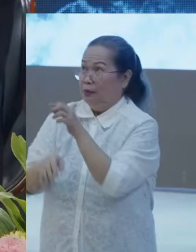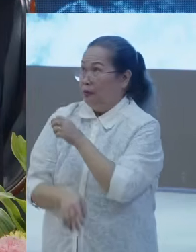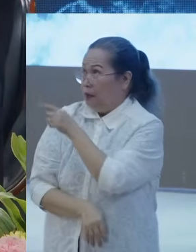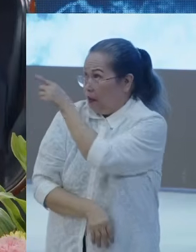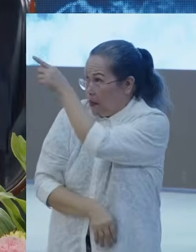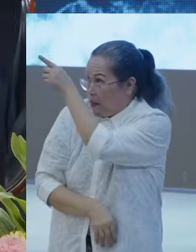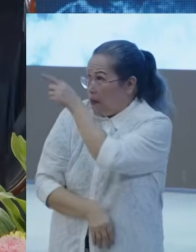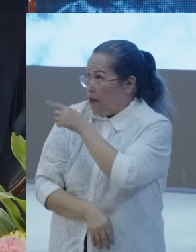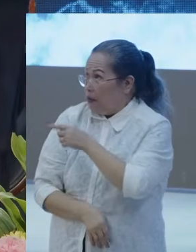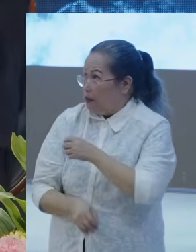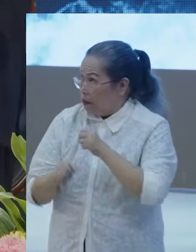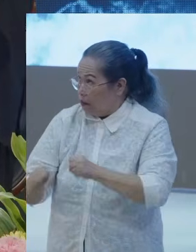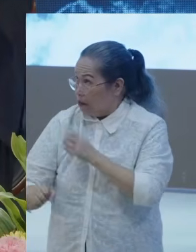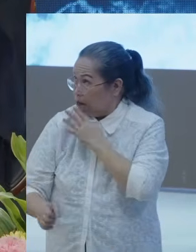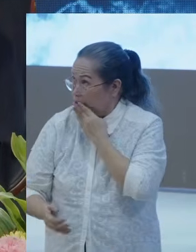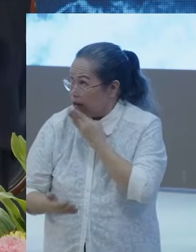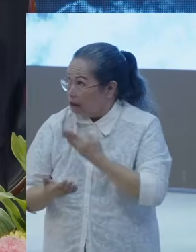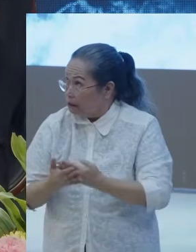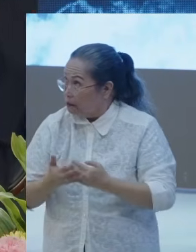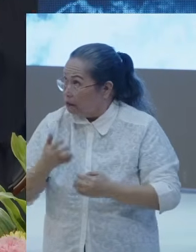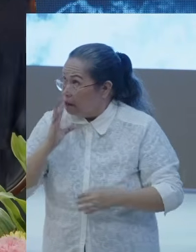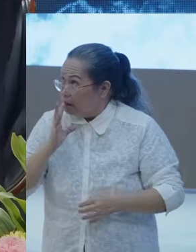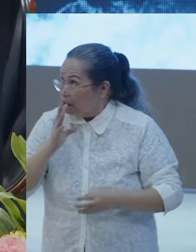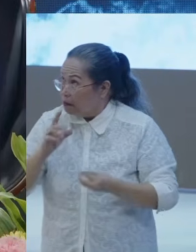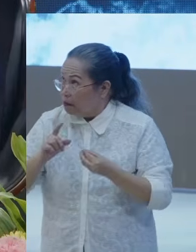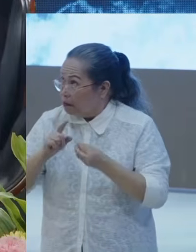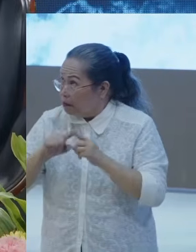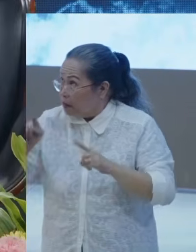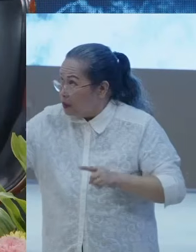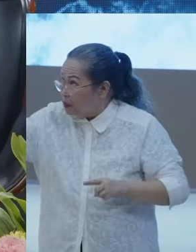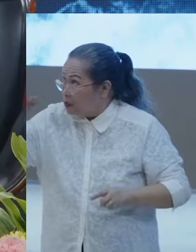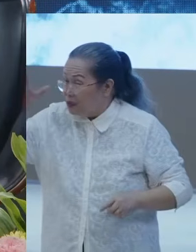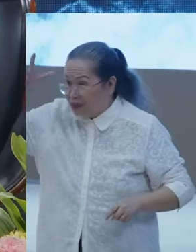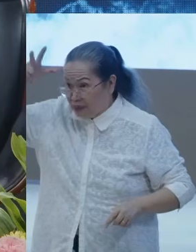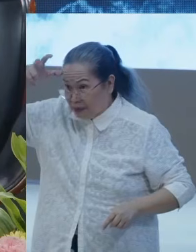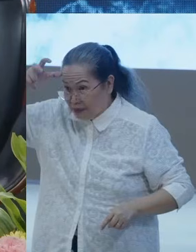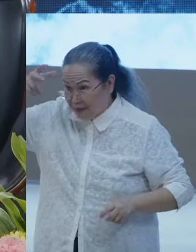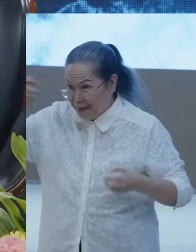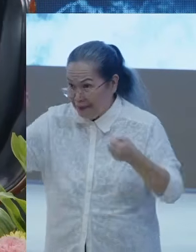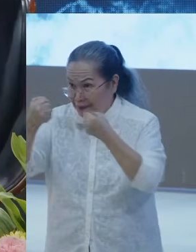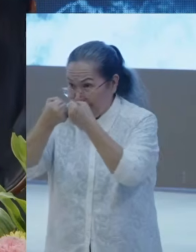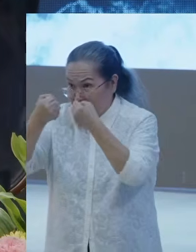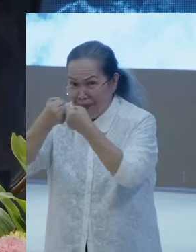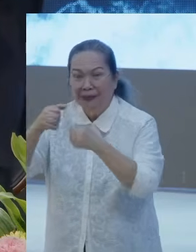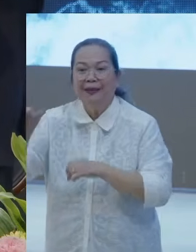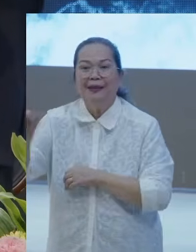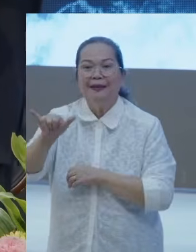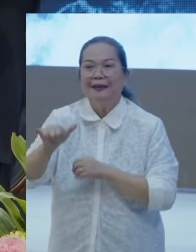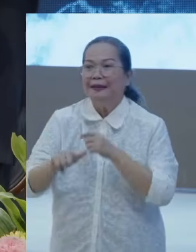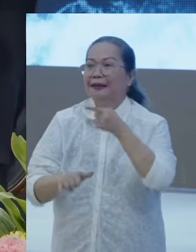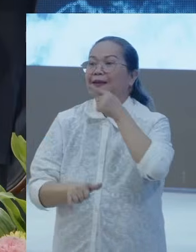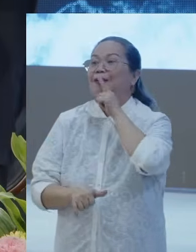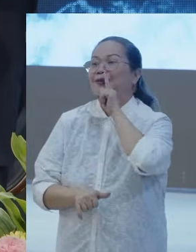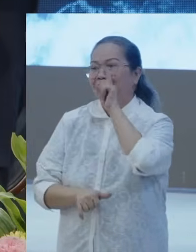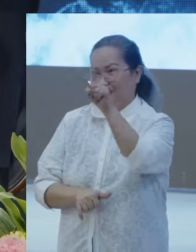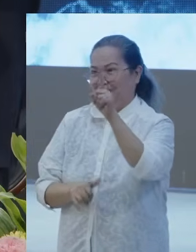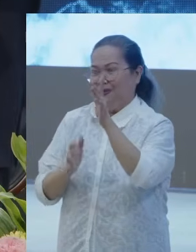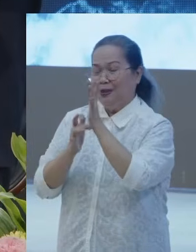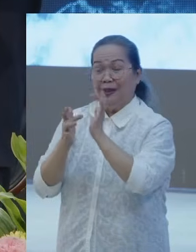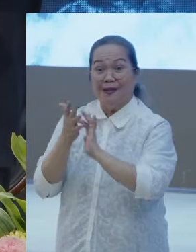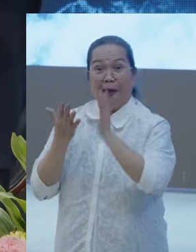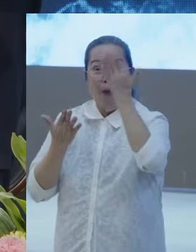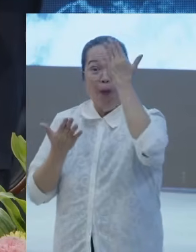Aba, bakit ganun na? Parang talagang away na ang ating Panginoon. Galit na siya. Kasi